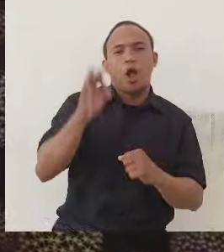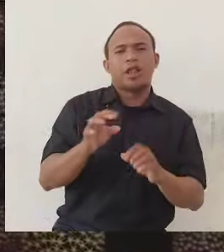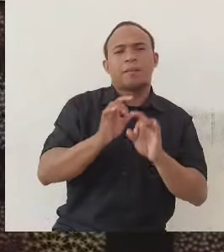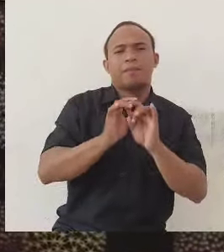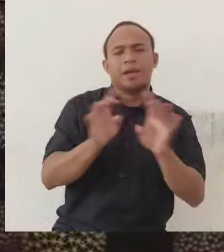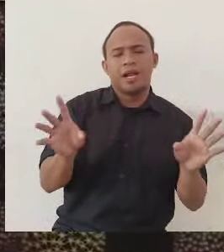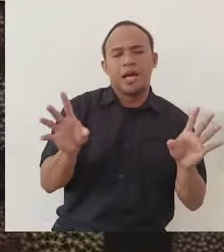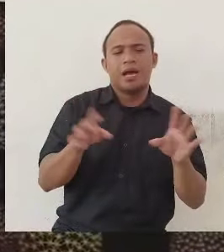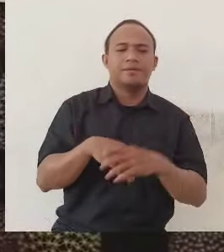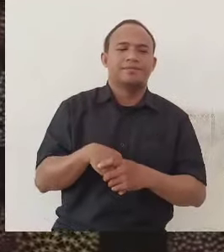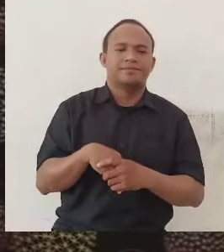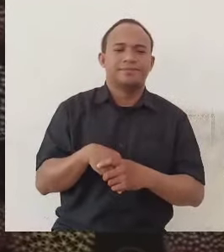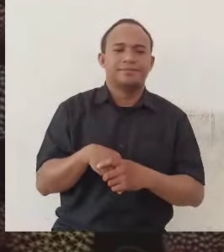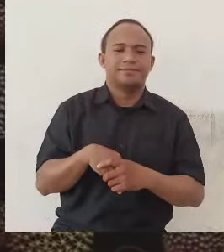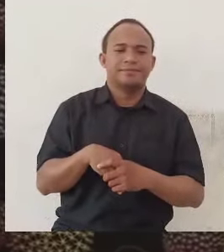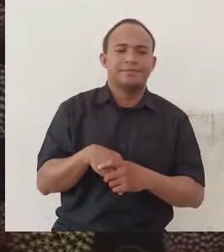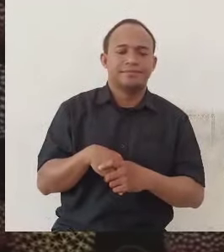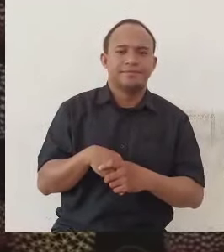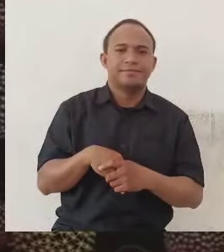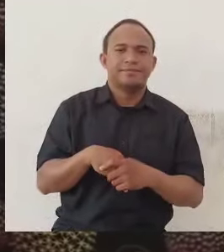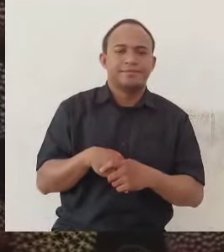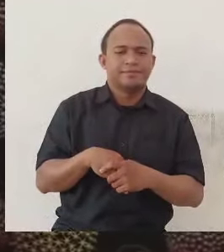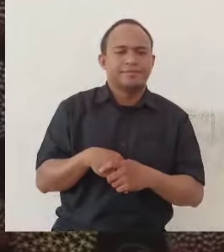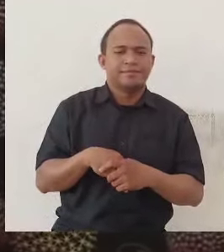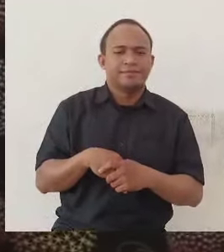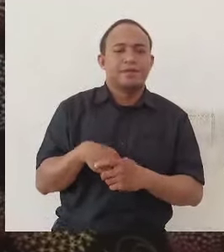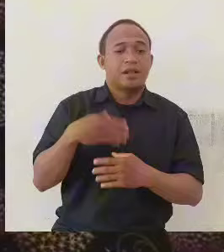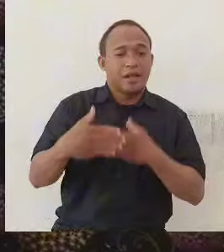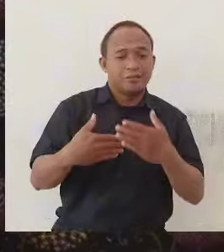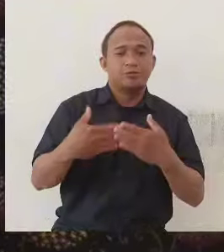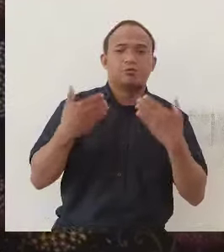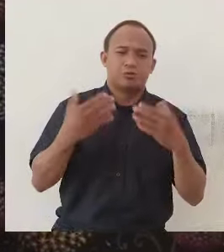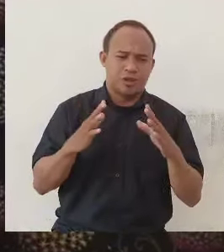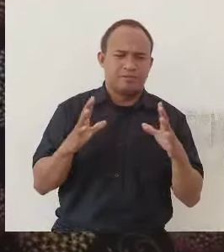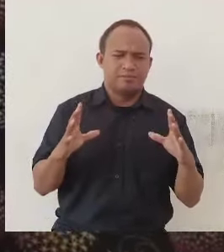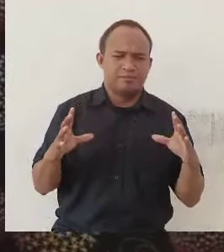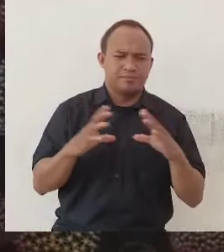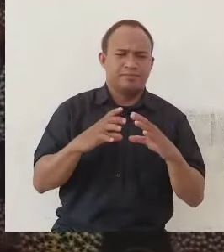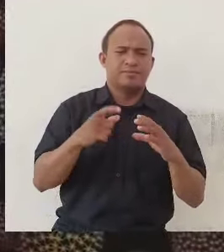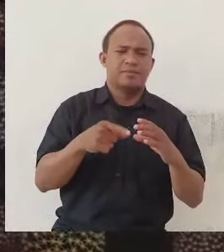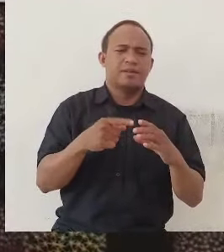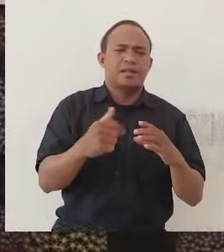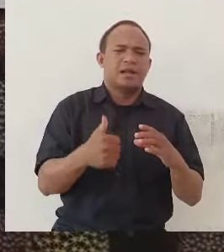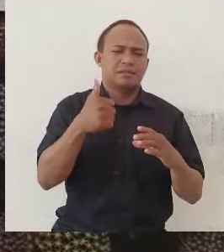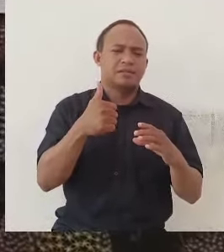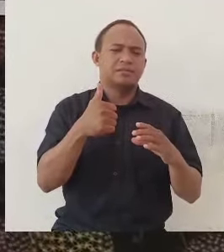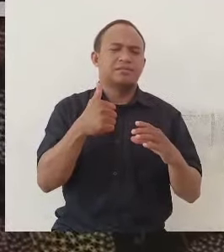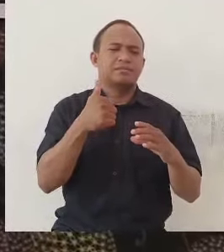ada di dua kota yang berbeda, agar koordinasi terus dilakukan.